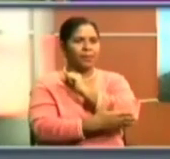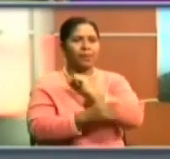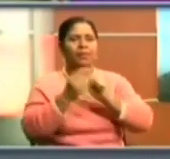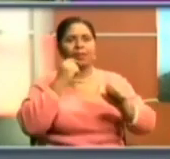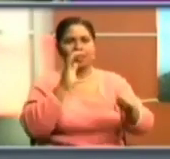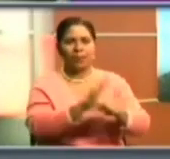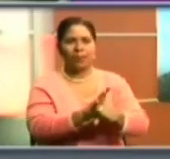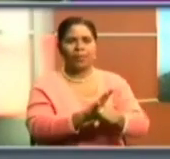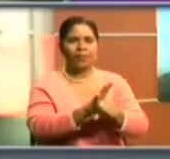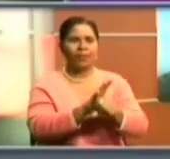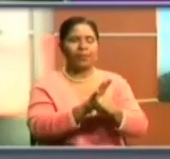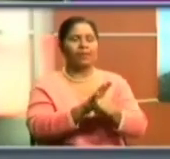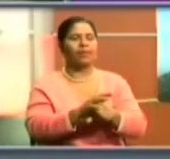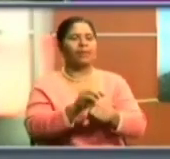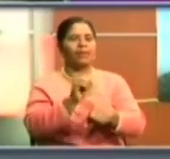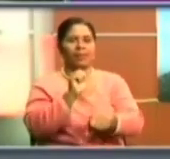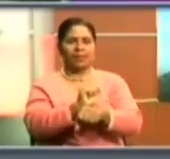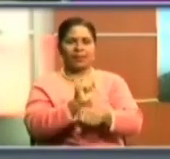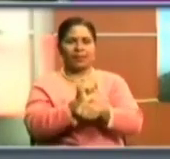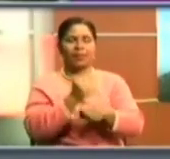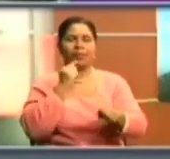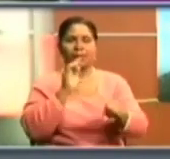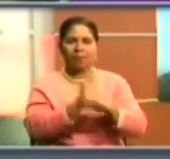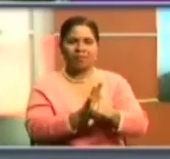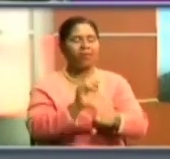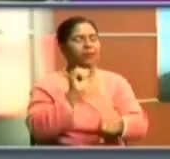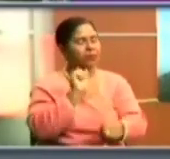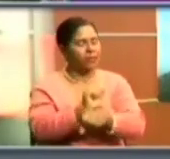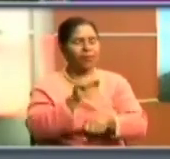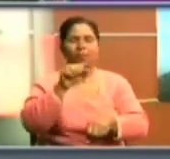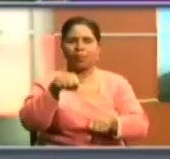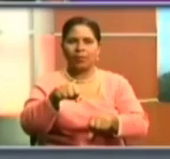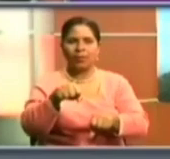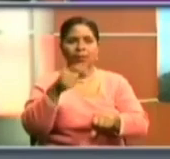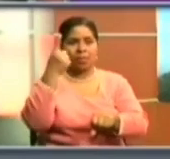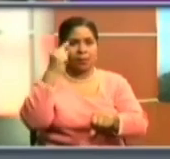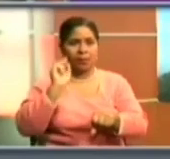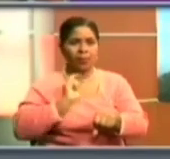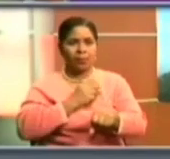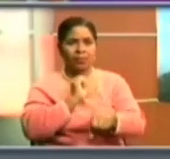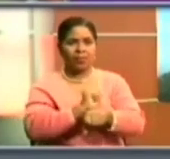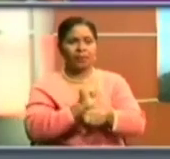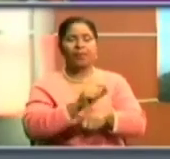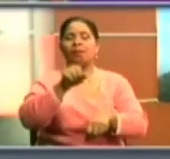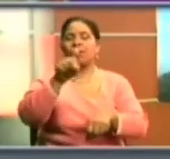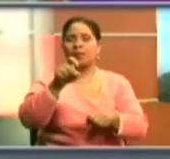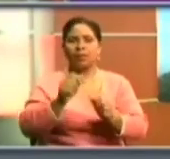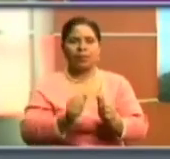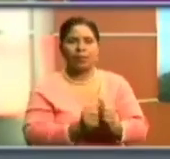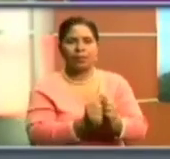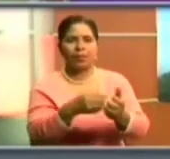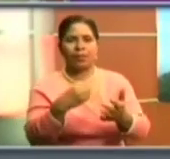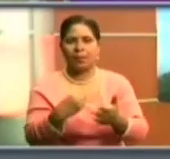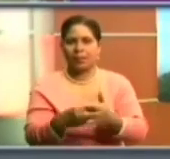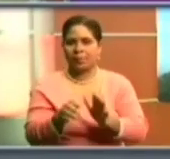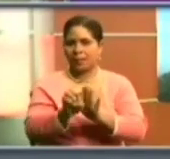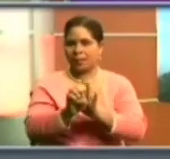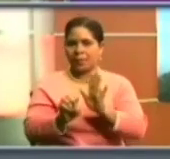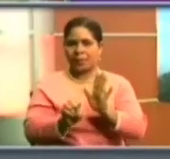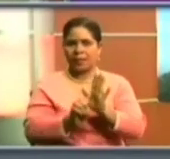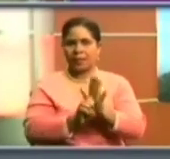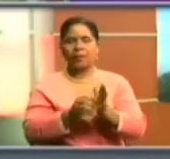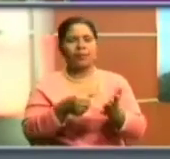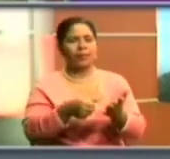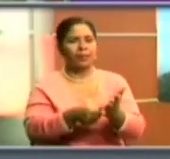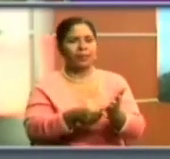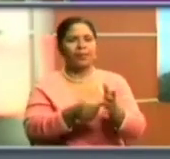promets, c'est travail nous te promets, c'est travail notre travail. Mais pour nous travailler, nous avons besoin d'accompagnement de l'État, nous avons besoin de